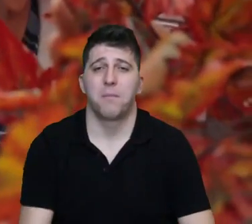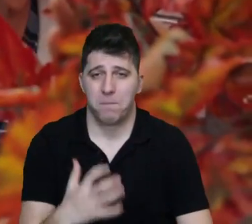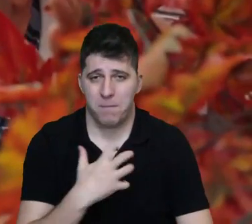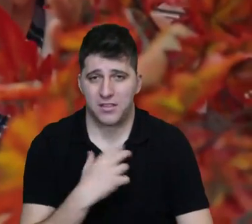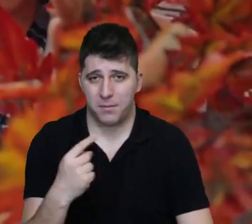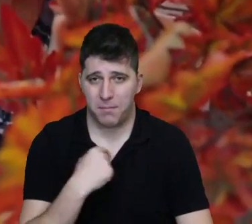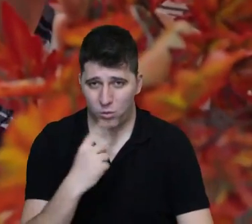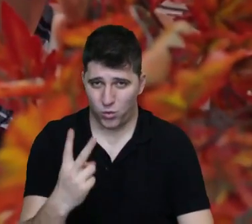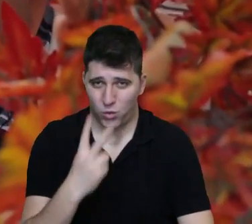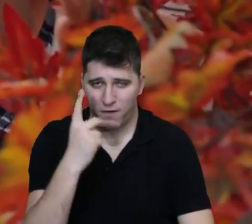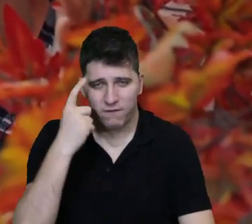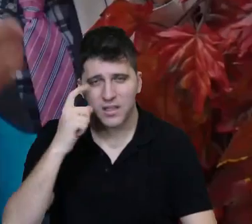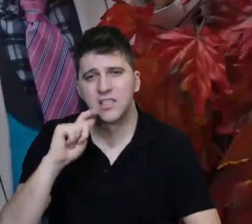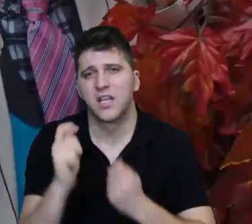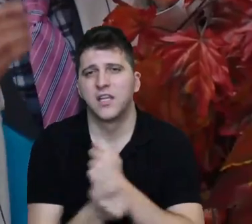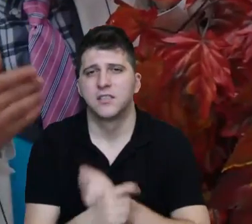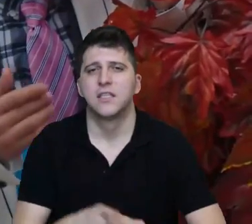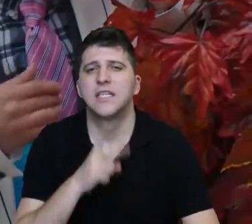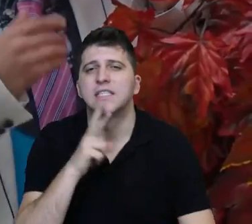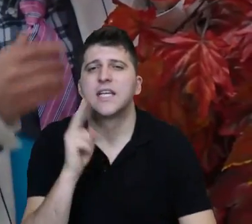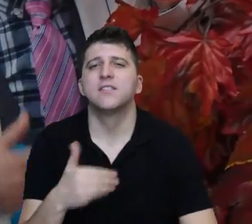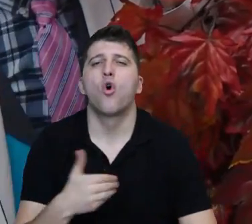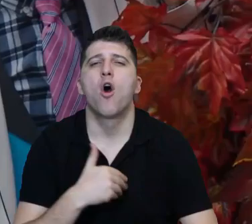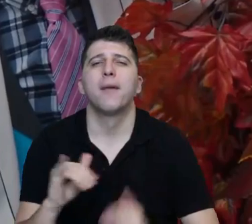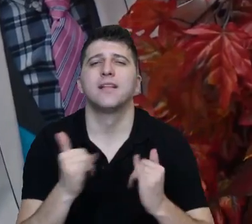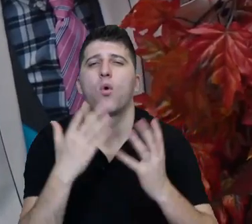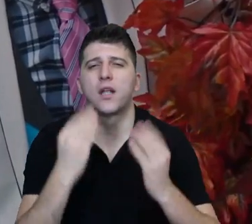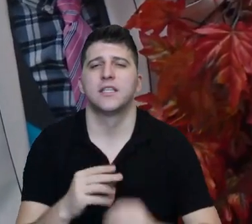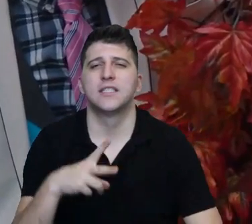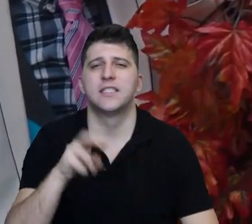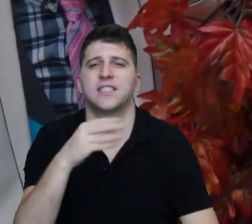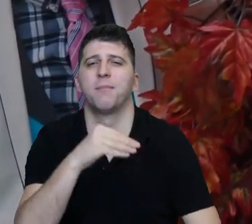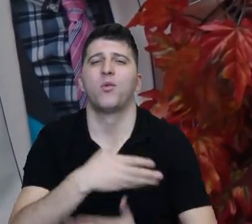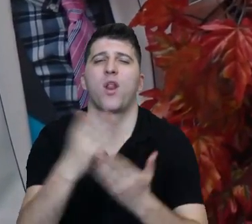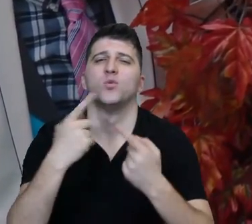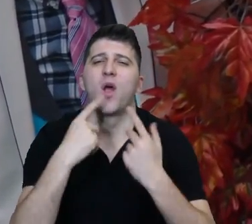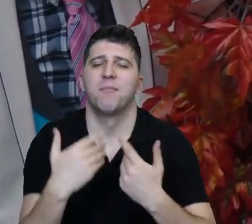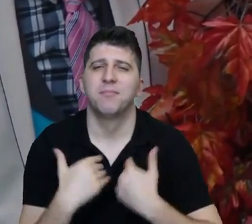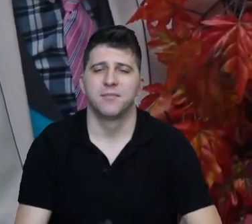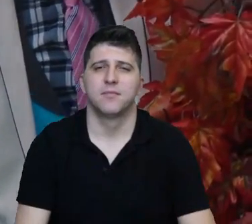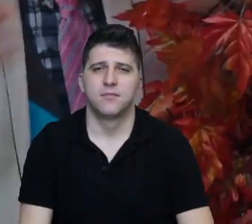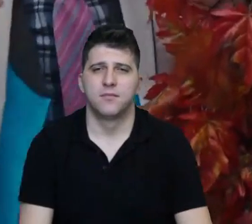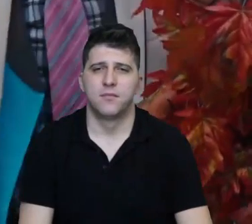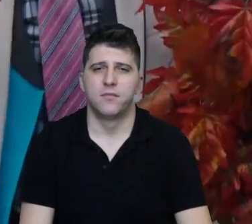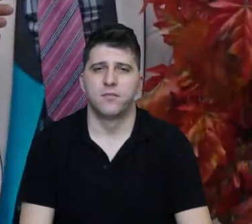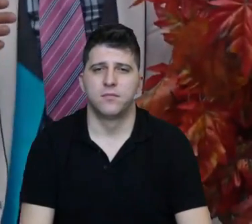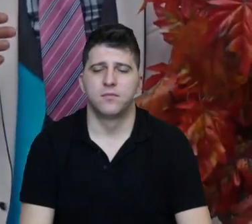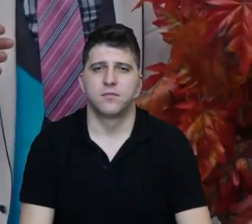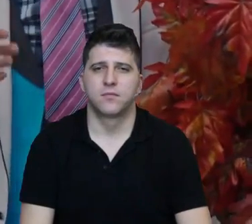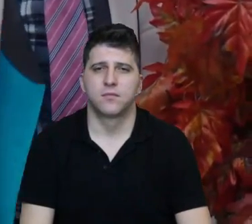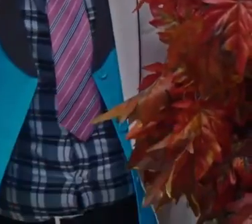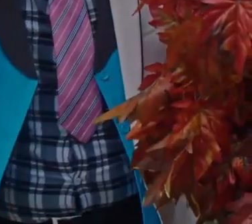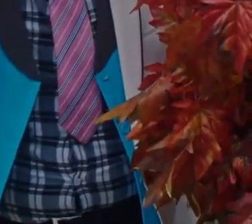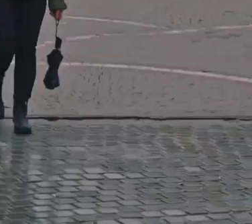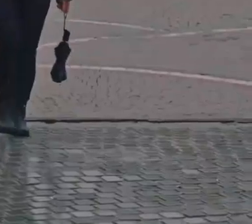Bence beni gördükten sonra fikirleri değişti. Kesin komedi yapacaklar, 80 milyona söyleyeyim. Onlar bir ağacın arkasında beklerken